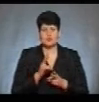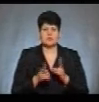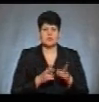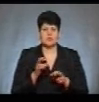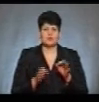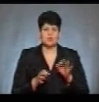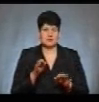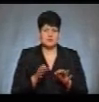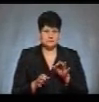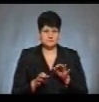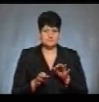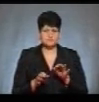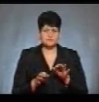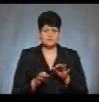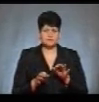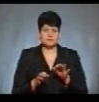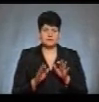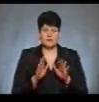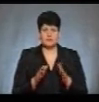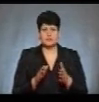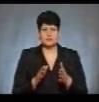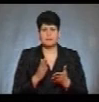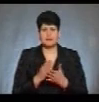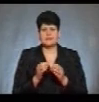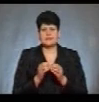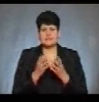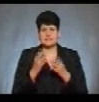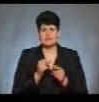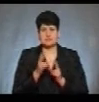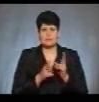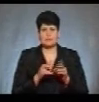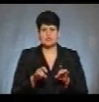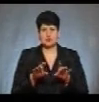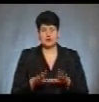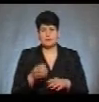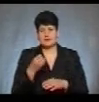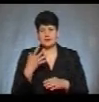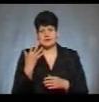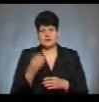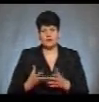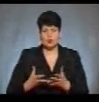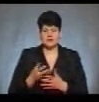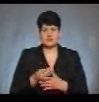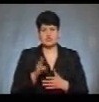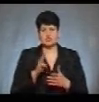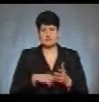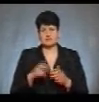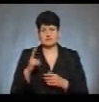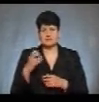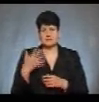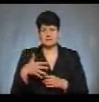судді. Будете мати 10 днів оскаржити постанову, 15 днів оплатити. Штраф